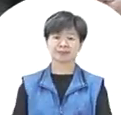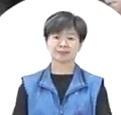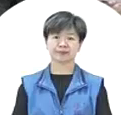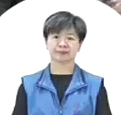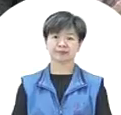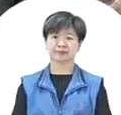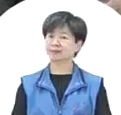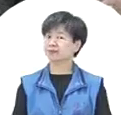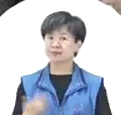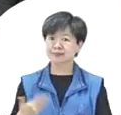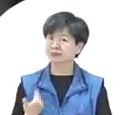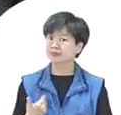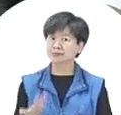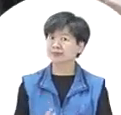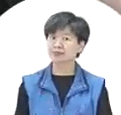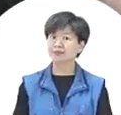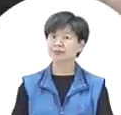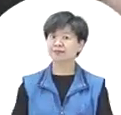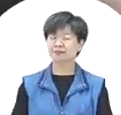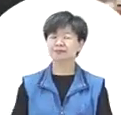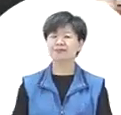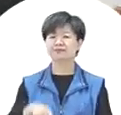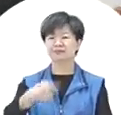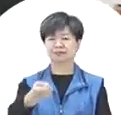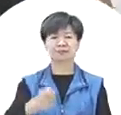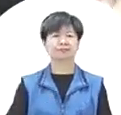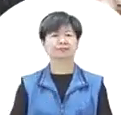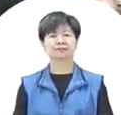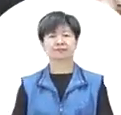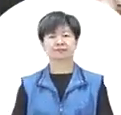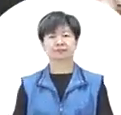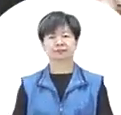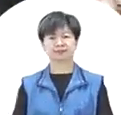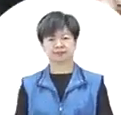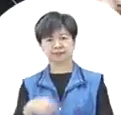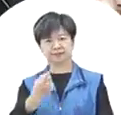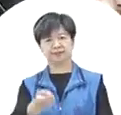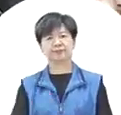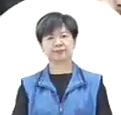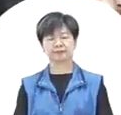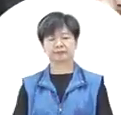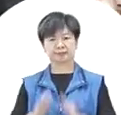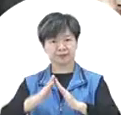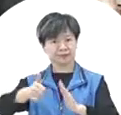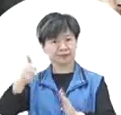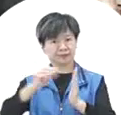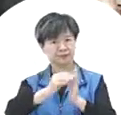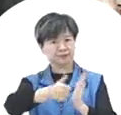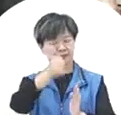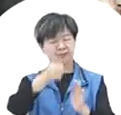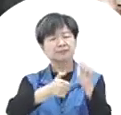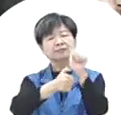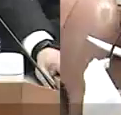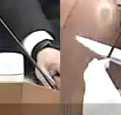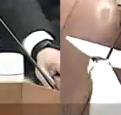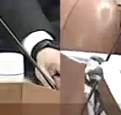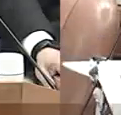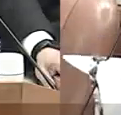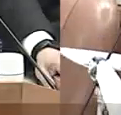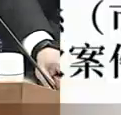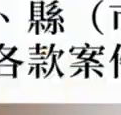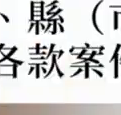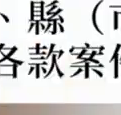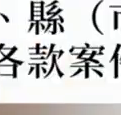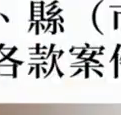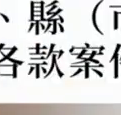没有掌握是不是？下一个，下一个，下一个，下一页。市长、局长， 副局长，不好意思，我想说你们可能